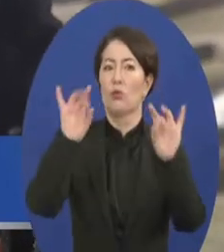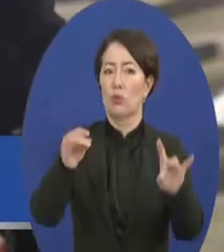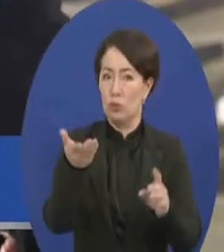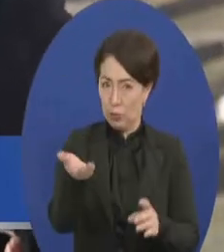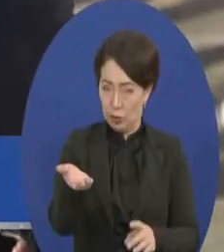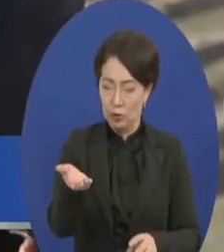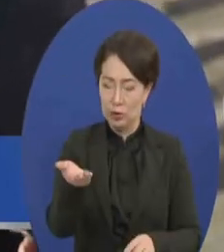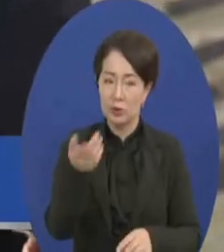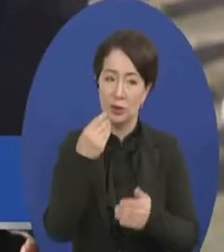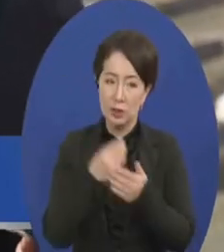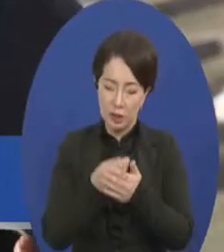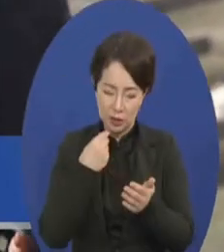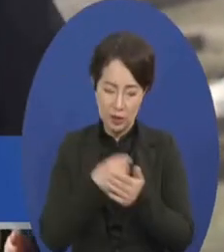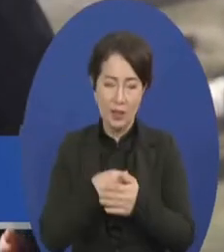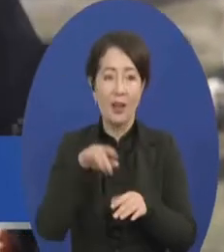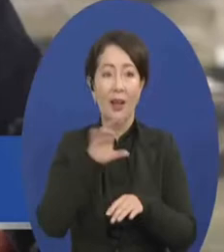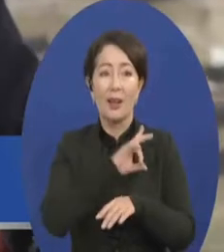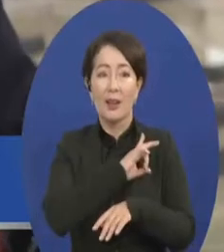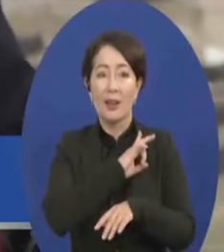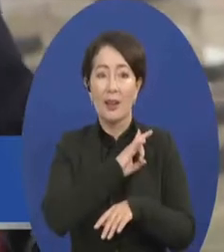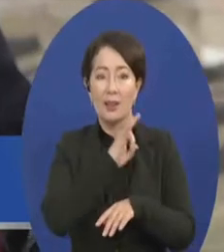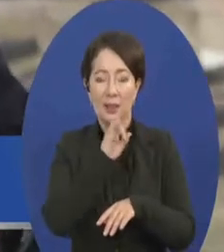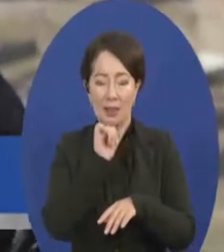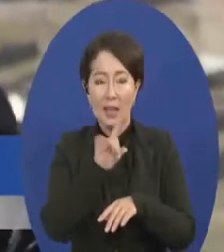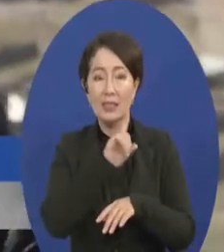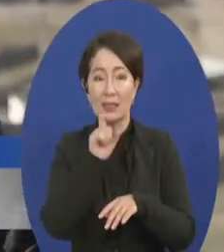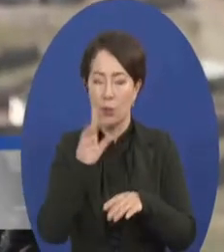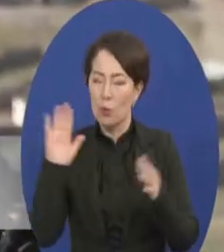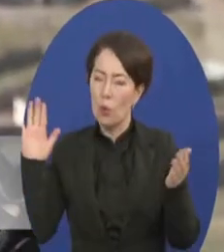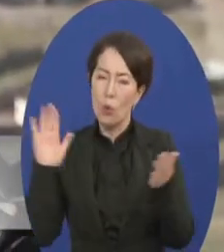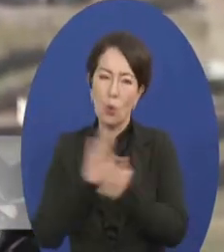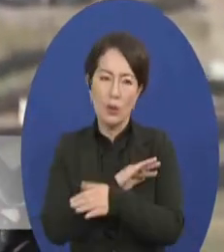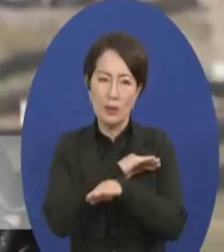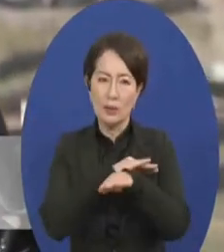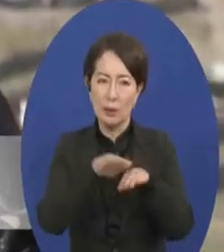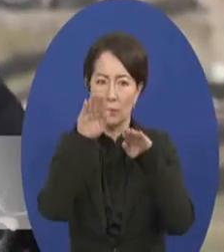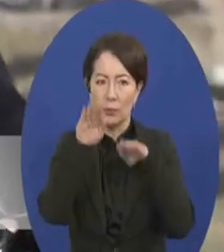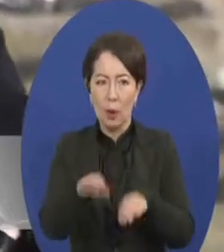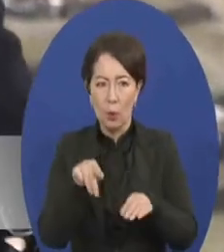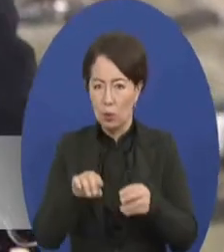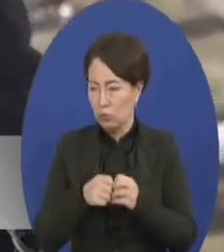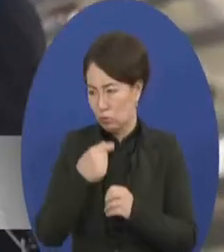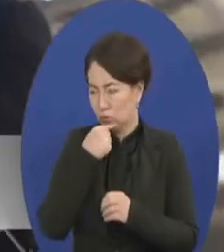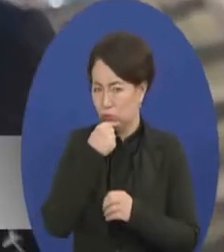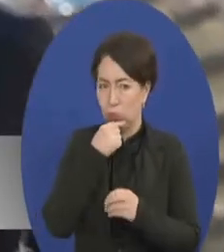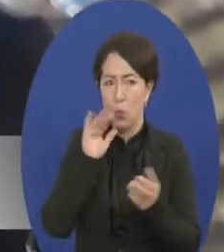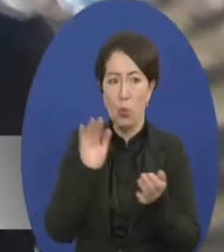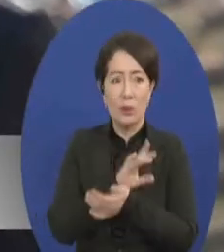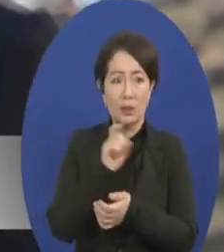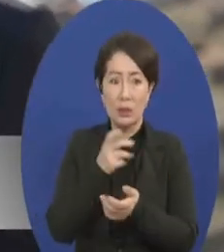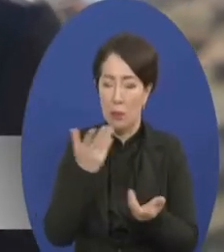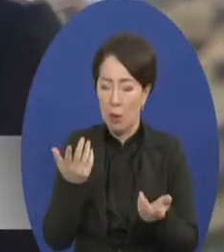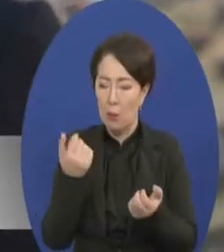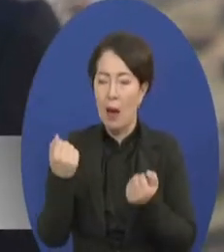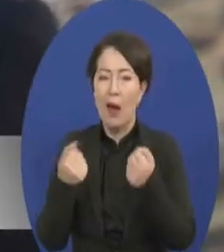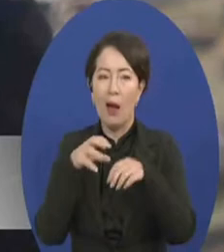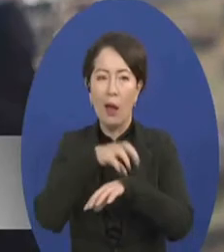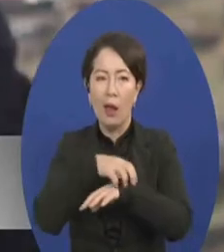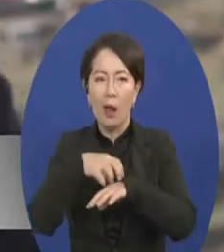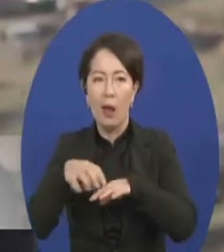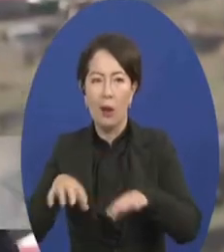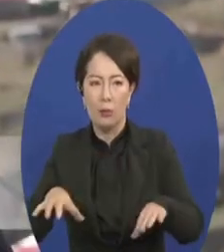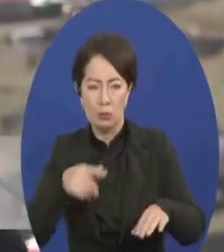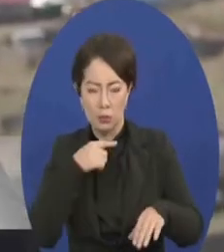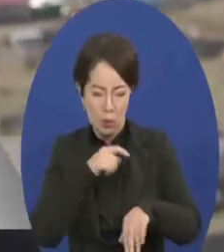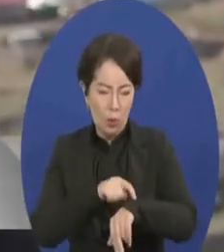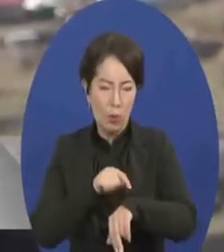Жишээлбэл одоо нарны замаас ахвалаад сэл бүртлэх хурдны зам өнөөдөр хийгдэж болохгүй болсон. Яг тэгэхээр тэнцэнэ айлууд буцсан. Тэгэхээр